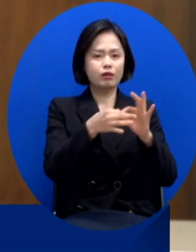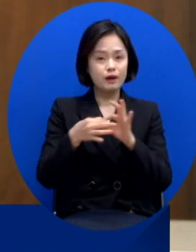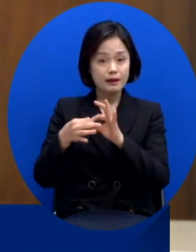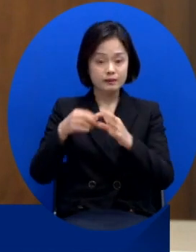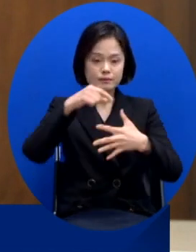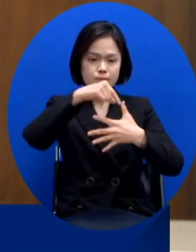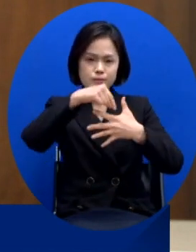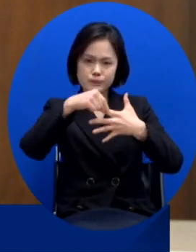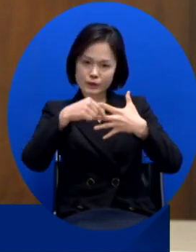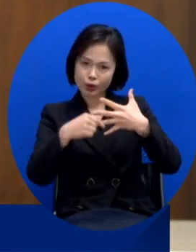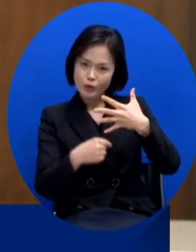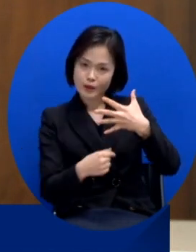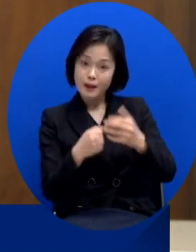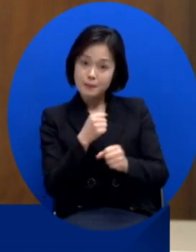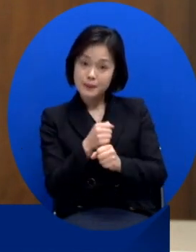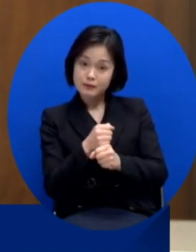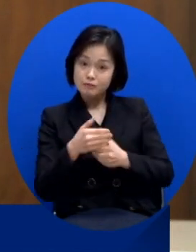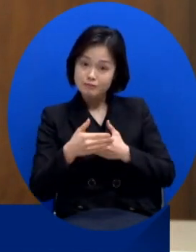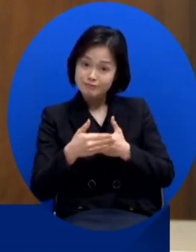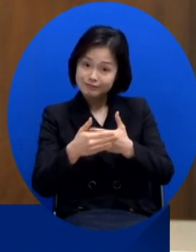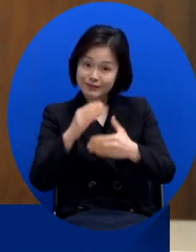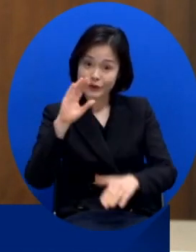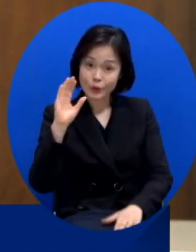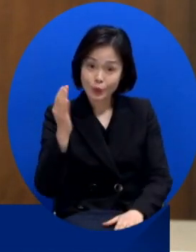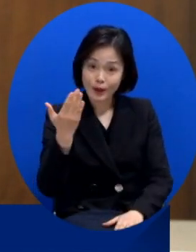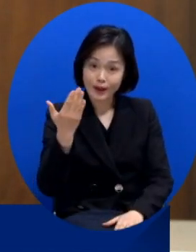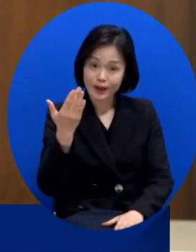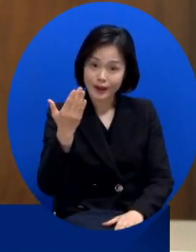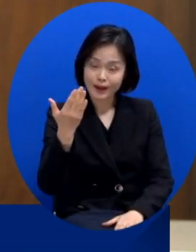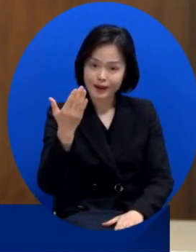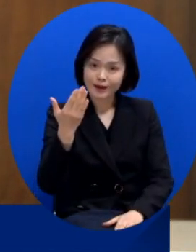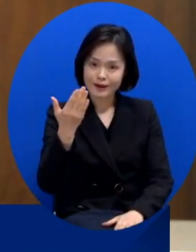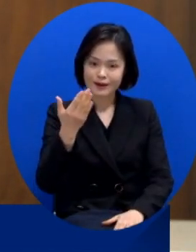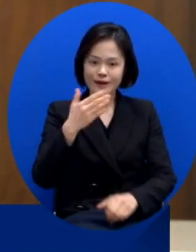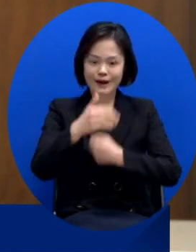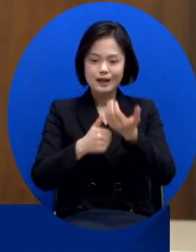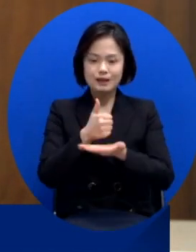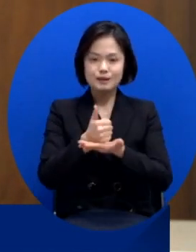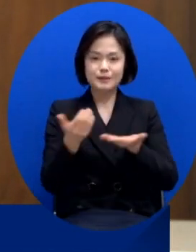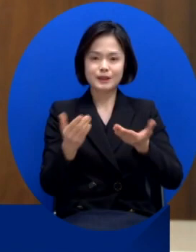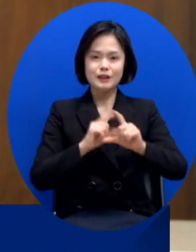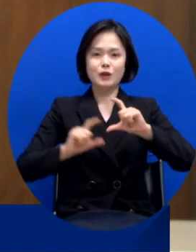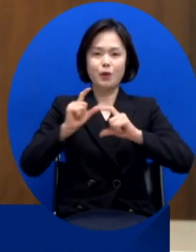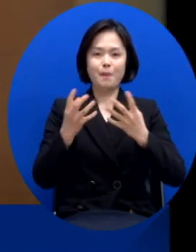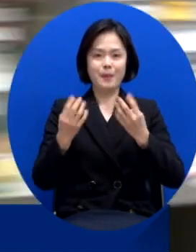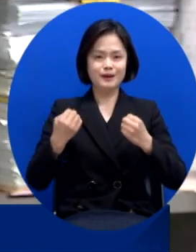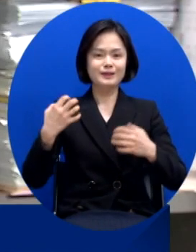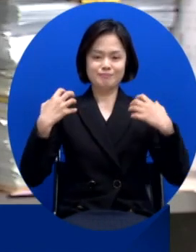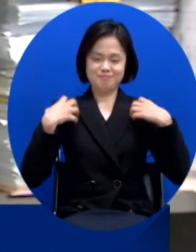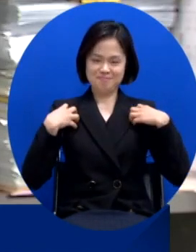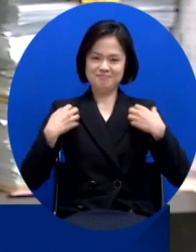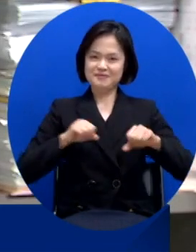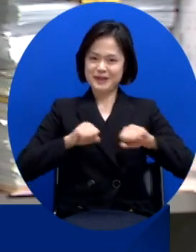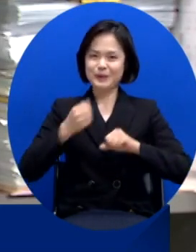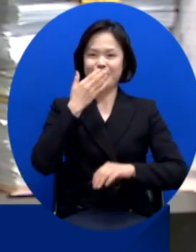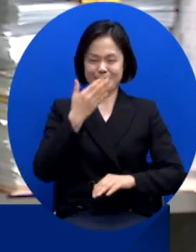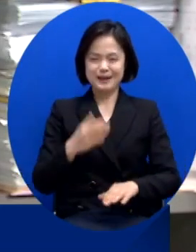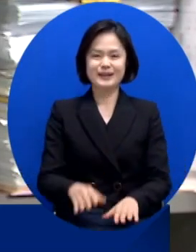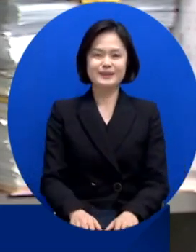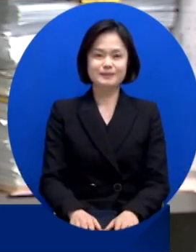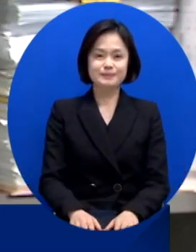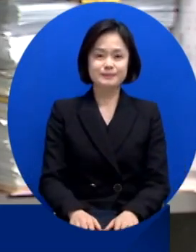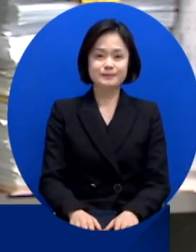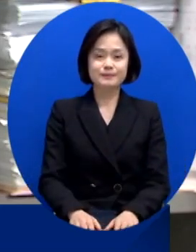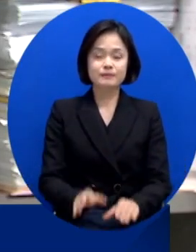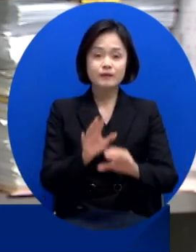만들어 가기 시작한다 그러면 보다도 더 많은 일을 할 수 있지 않을까 하는 생각이 듭니다 새로운 시대의 팬덤이